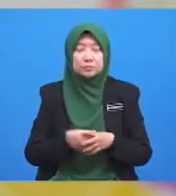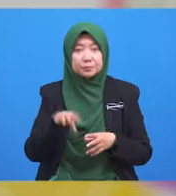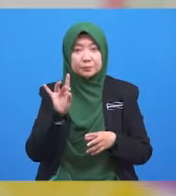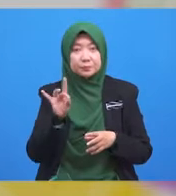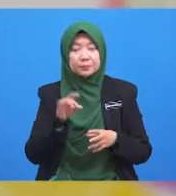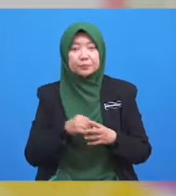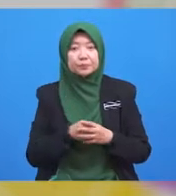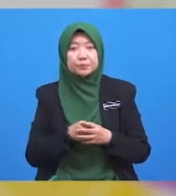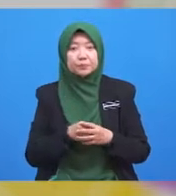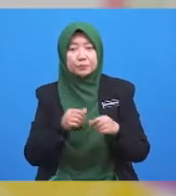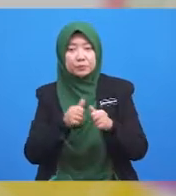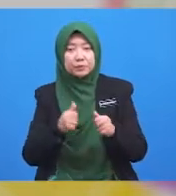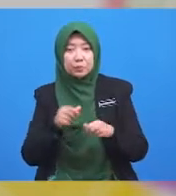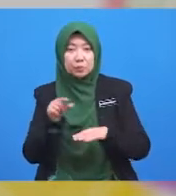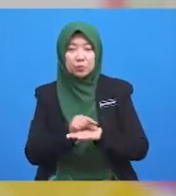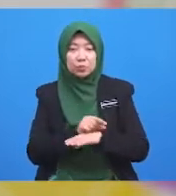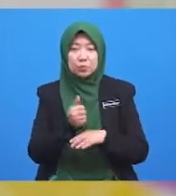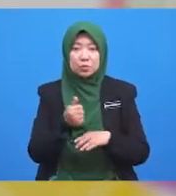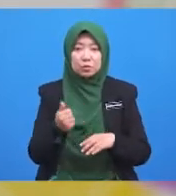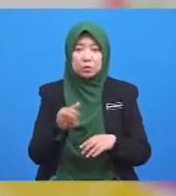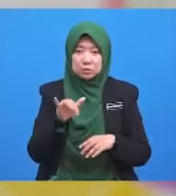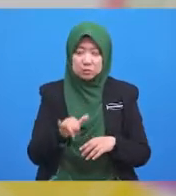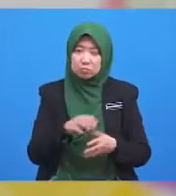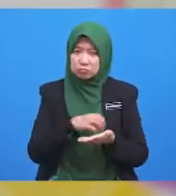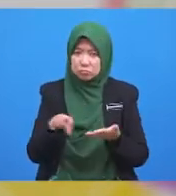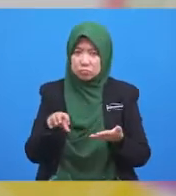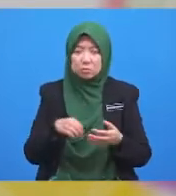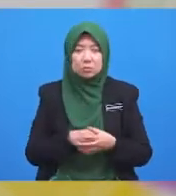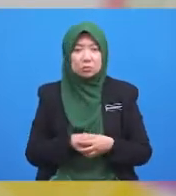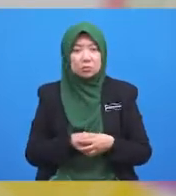8. Elakkan menggunakan alat-alat yang rosak.